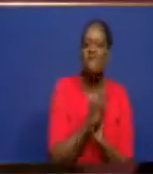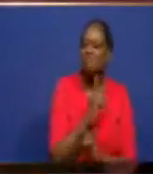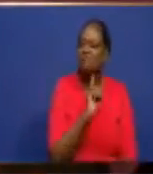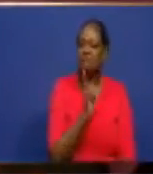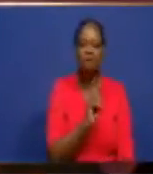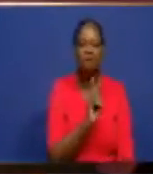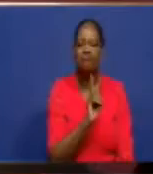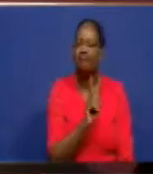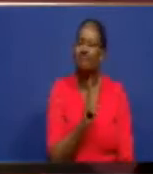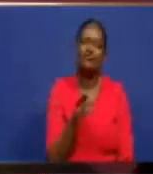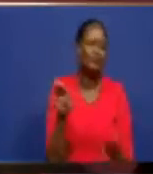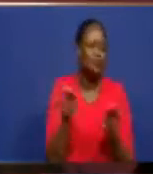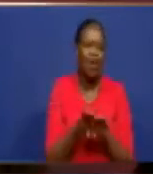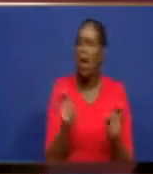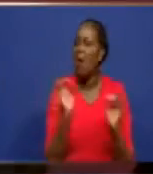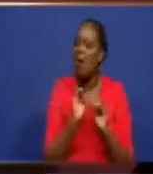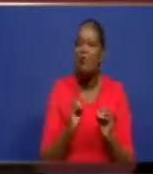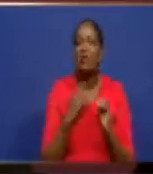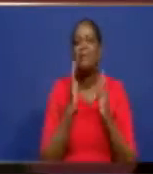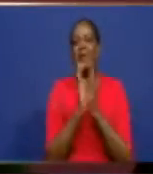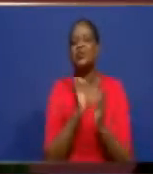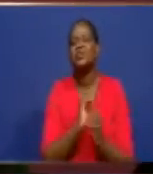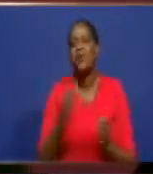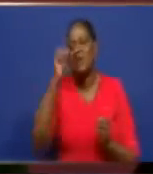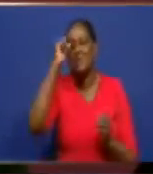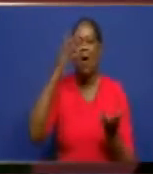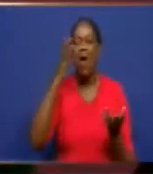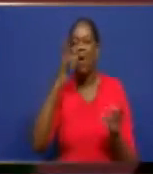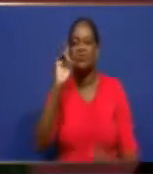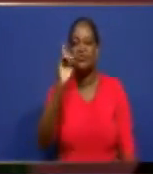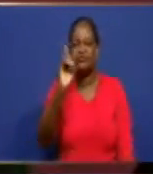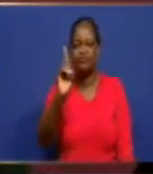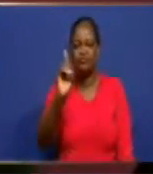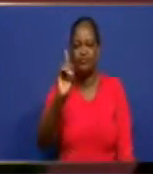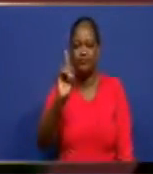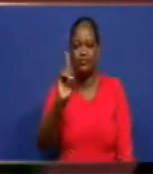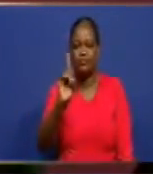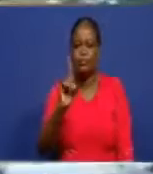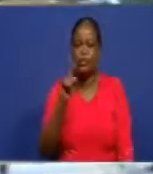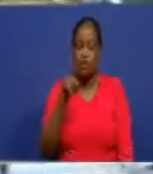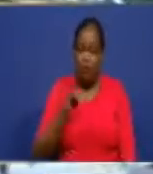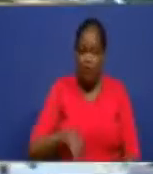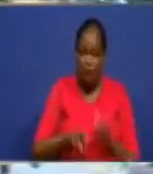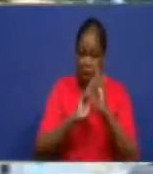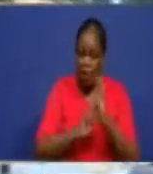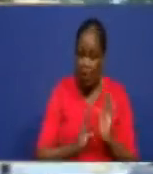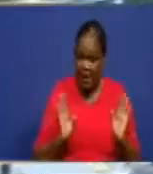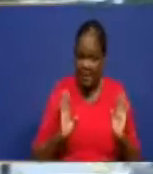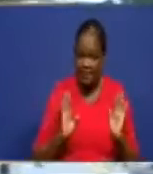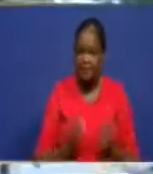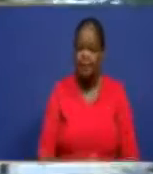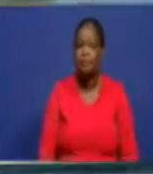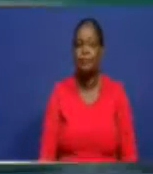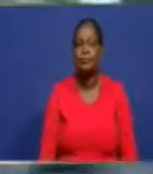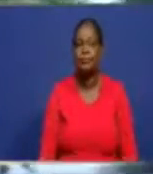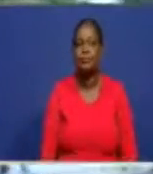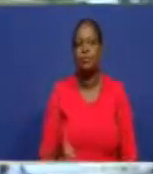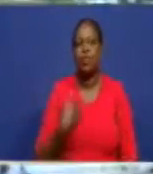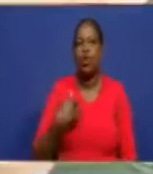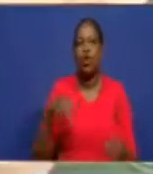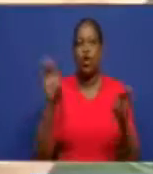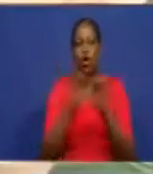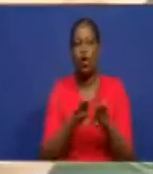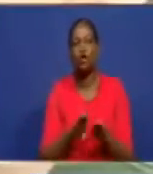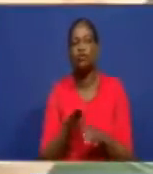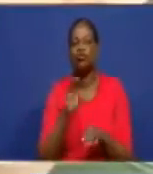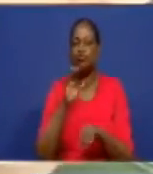misikiti, tusiswali. Serikali gani ya kikafiri? Hakuna. Wewe fuata sheria. The council wants closure of mosques in